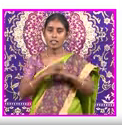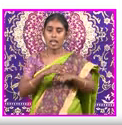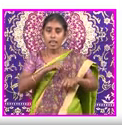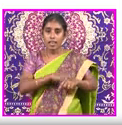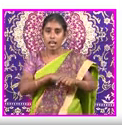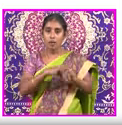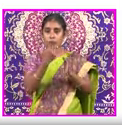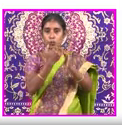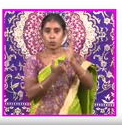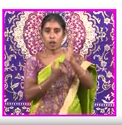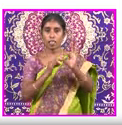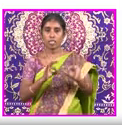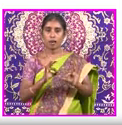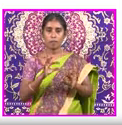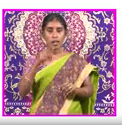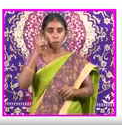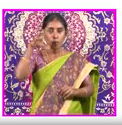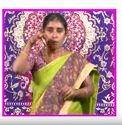கூறுகளின் தன்மையை அறிந்து கொள்ளுதல்,